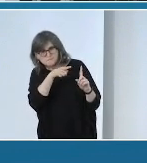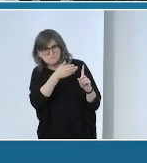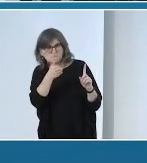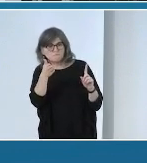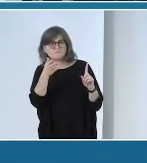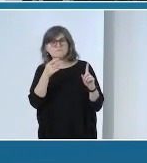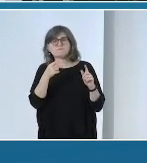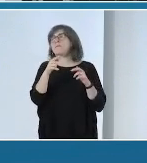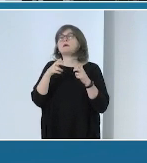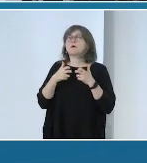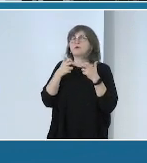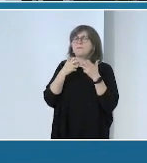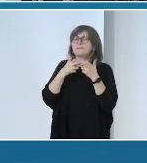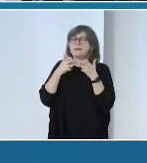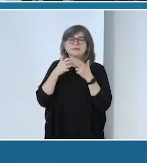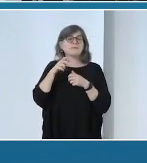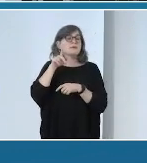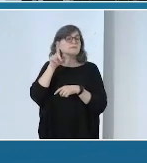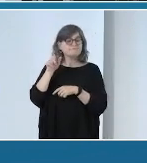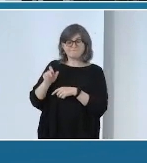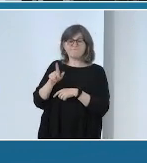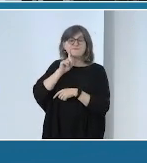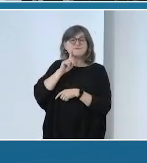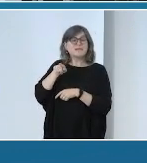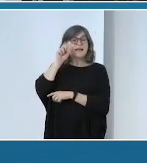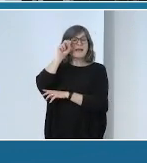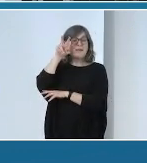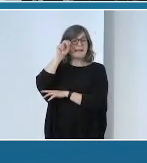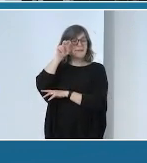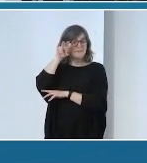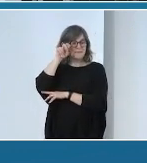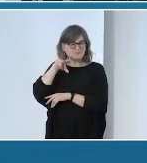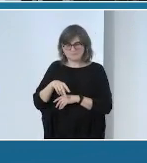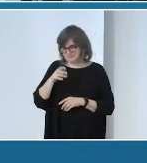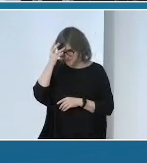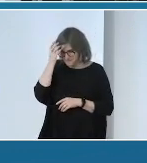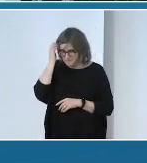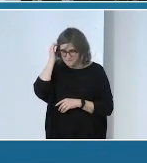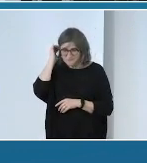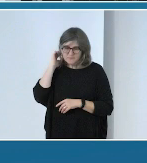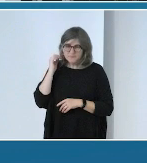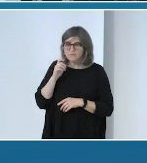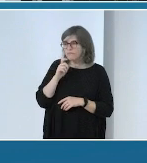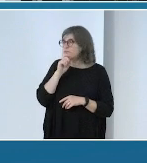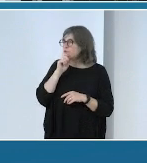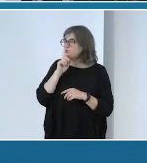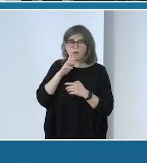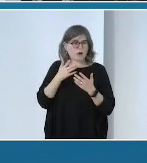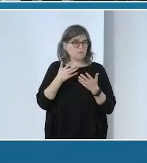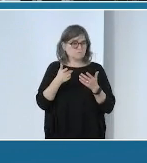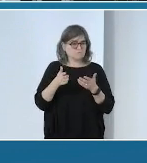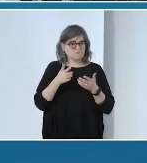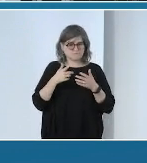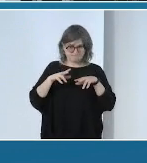Par exemple, chez Émilie, dont on a parlé tout à l'heure, on a montré, les